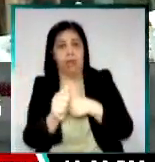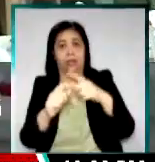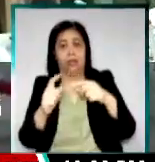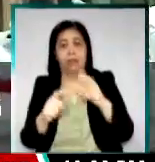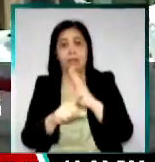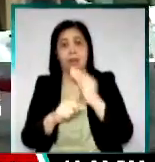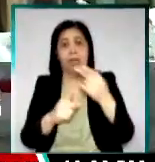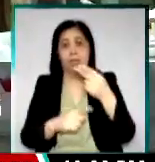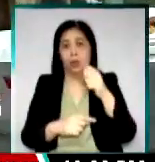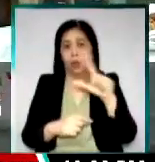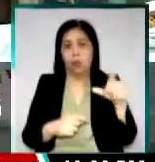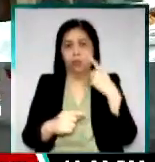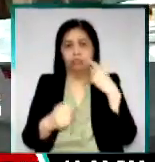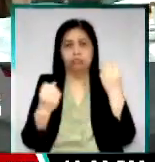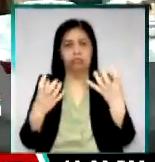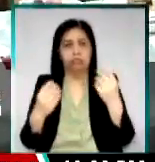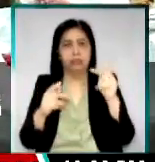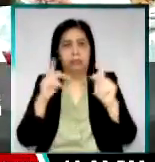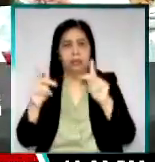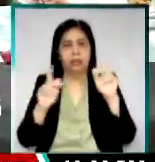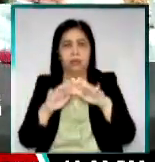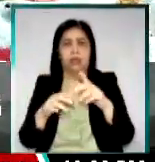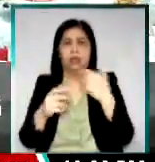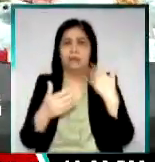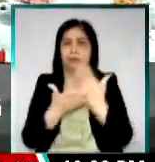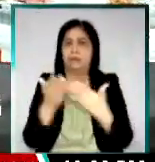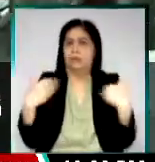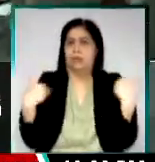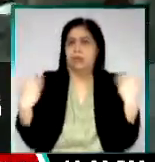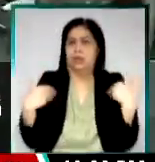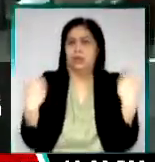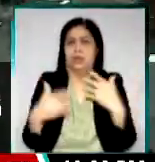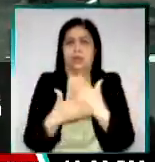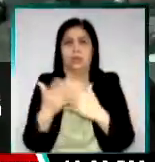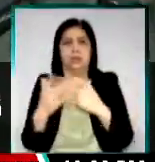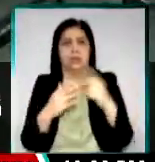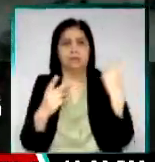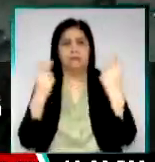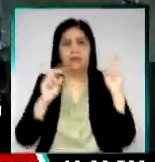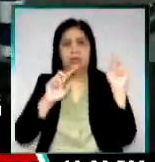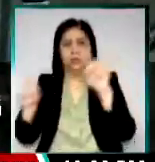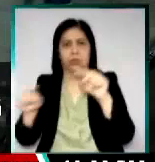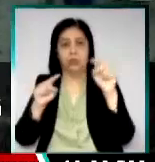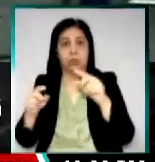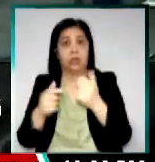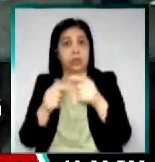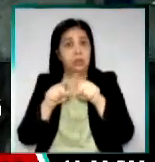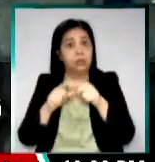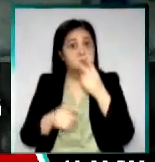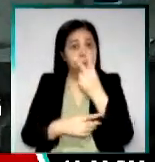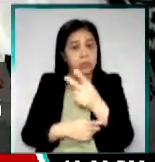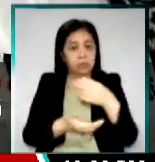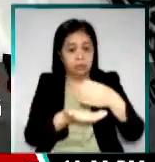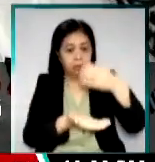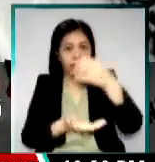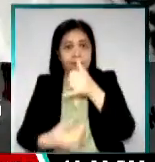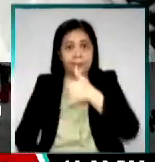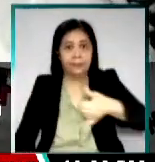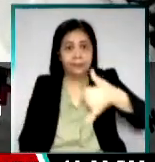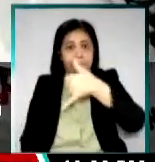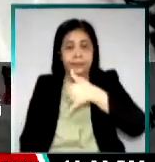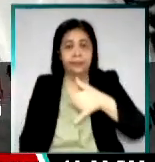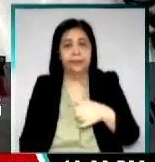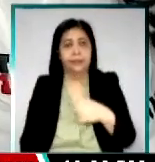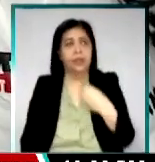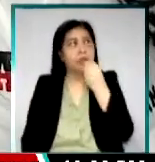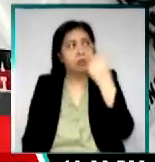kaya dumami ang mga tao. May mga minor de edad at may mga dayo. At meron ding mga nakitang bote ng alak. Kumain lang kami sir,